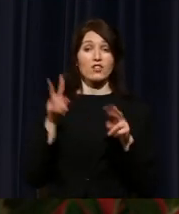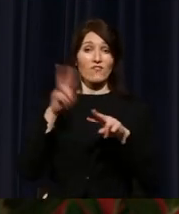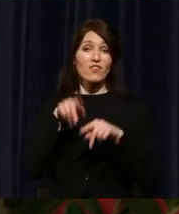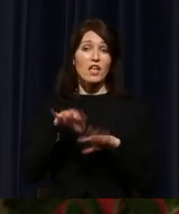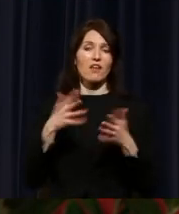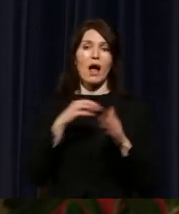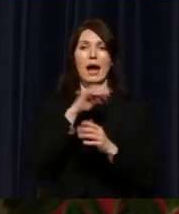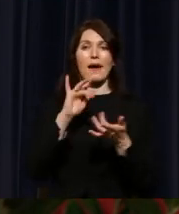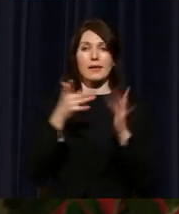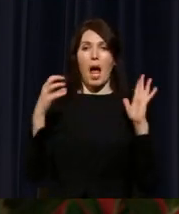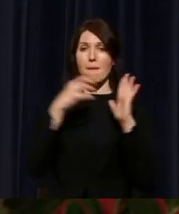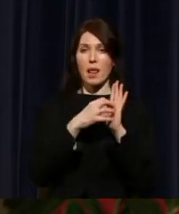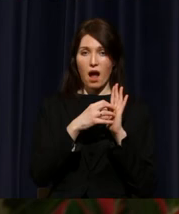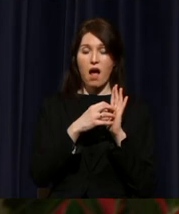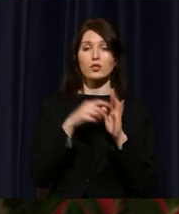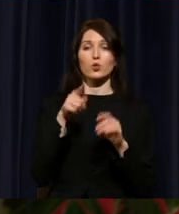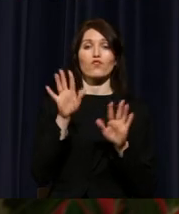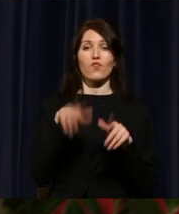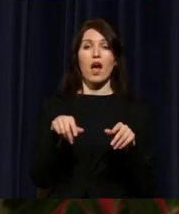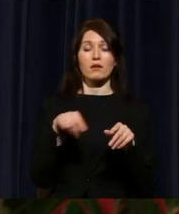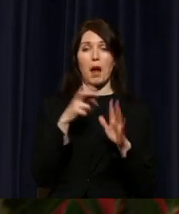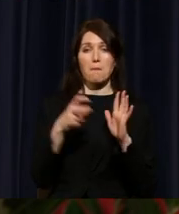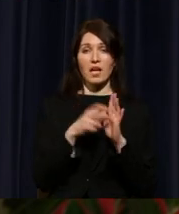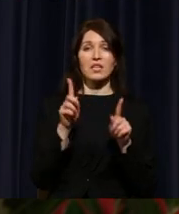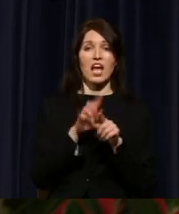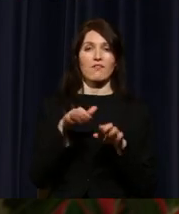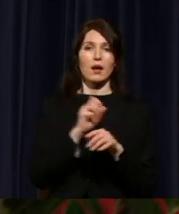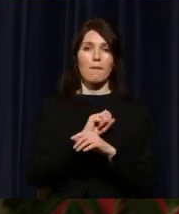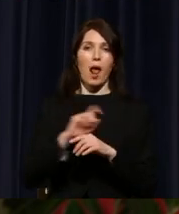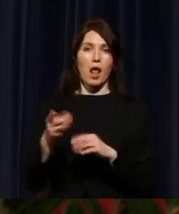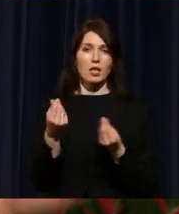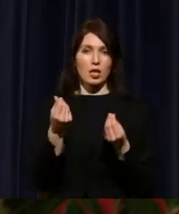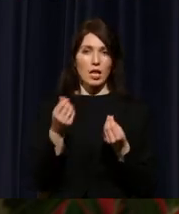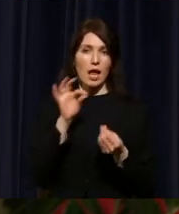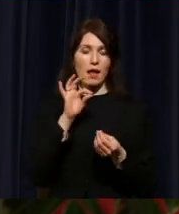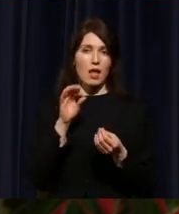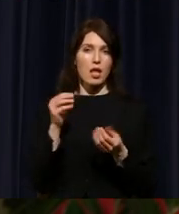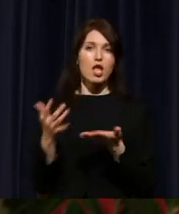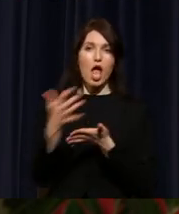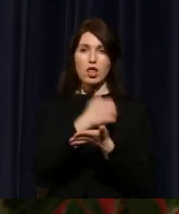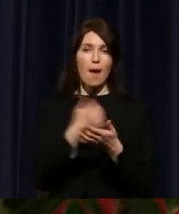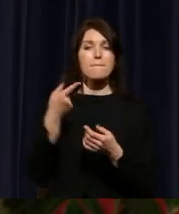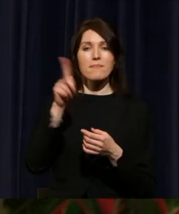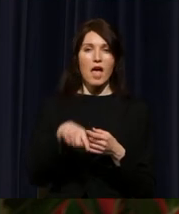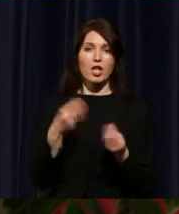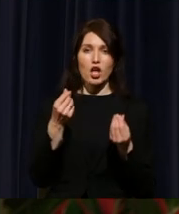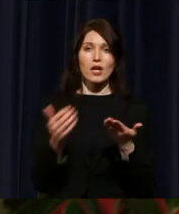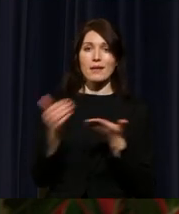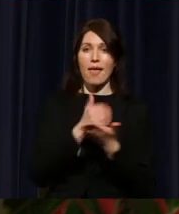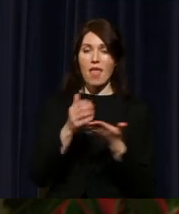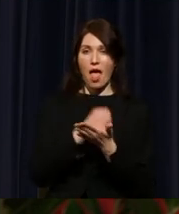kāda aplikācija, tu vari arī palielināt to savu ieņēmumu, nu, to mēneša ieņēmumu struktūru,